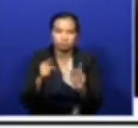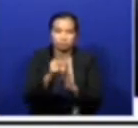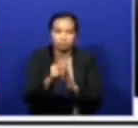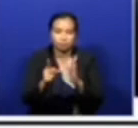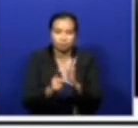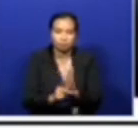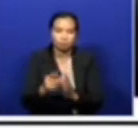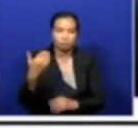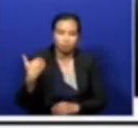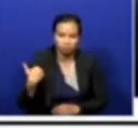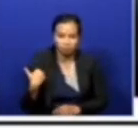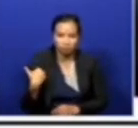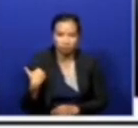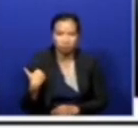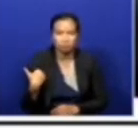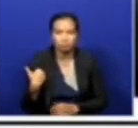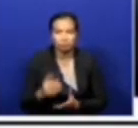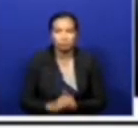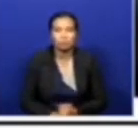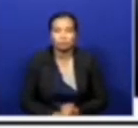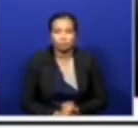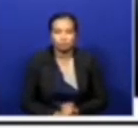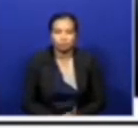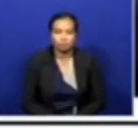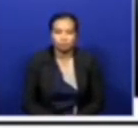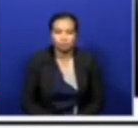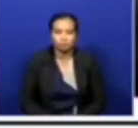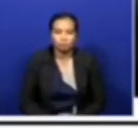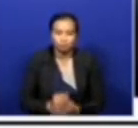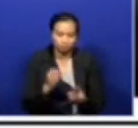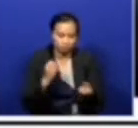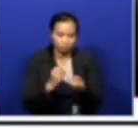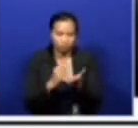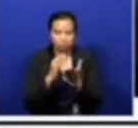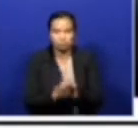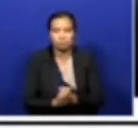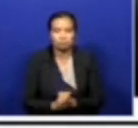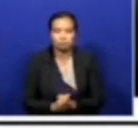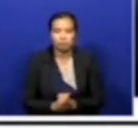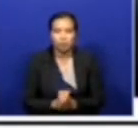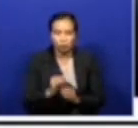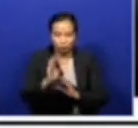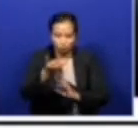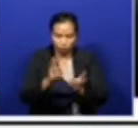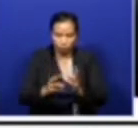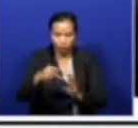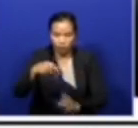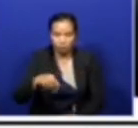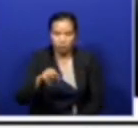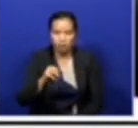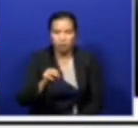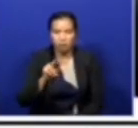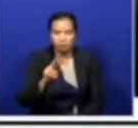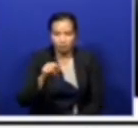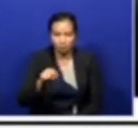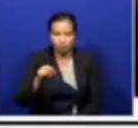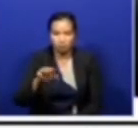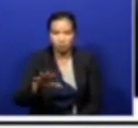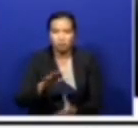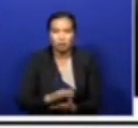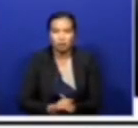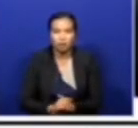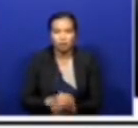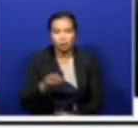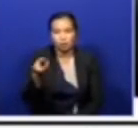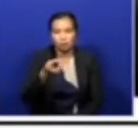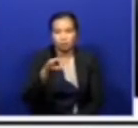อยู่แน่นอนครับว่าผลกระทบในเรื่องของฝุ่น PM 2.5 ย่อมน้อยล